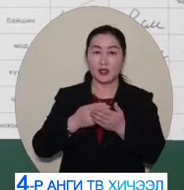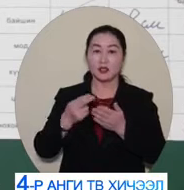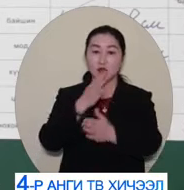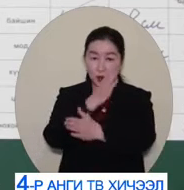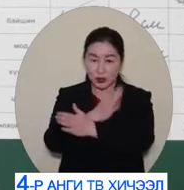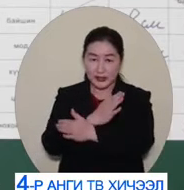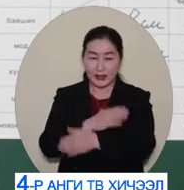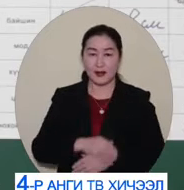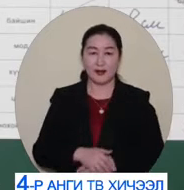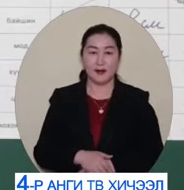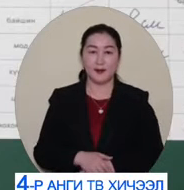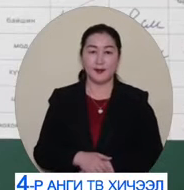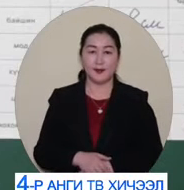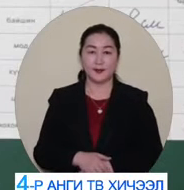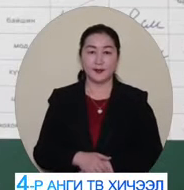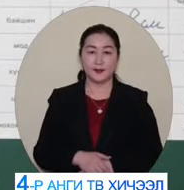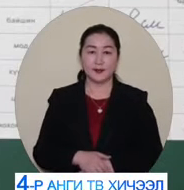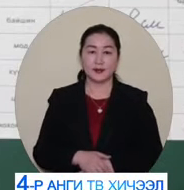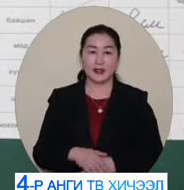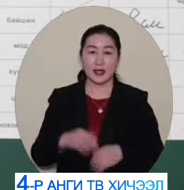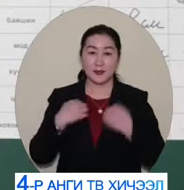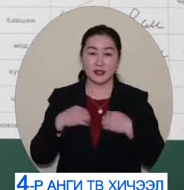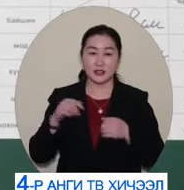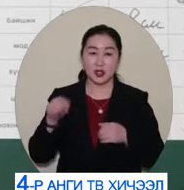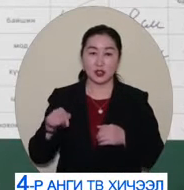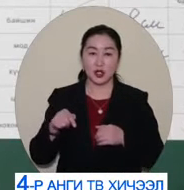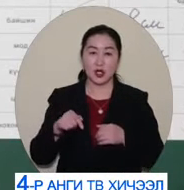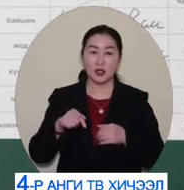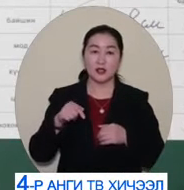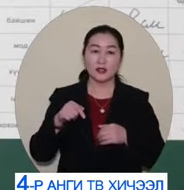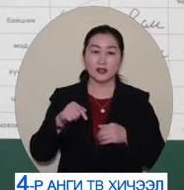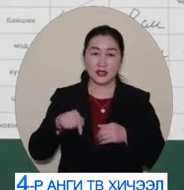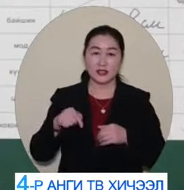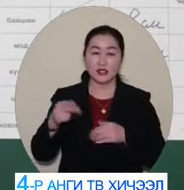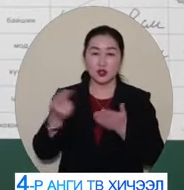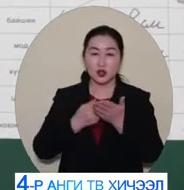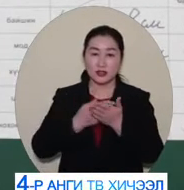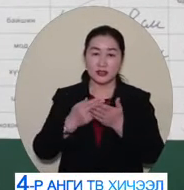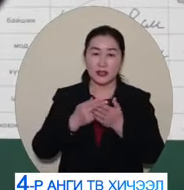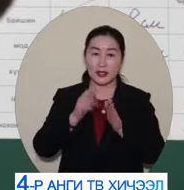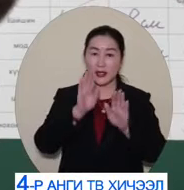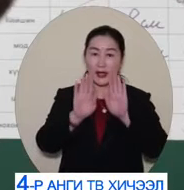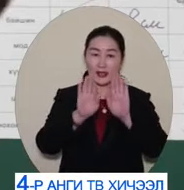дараа энэ одоо зургаа гүцээгээд одоо зурх учиртай. А харин багш